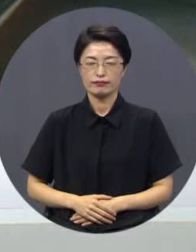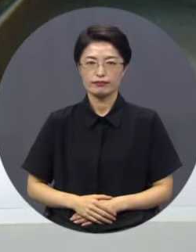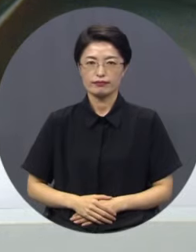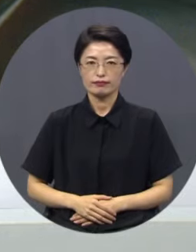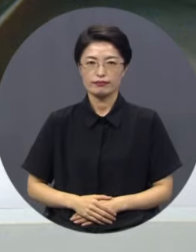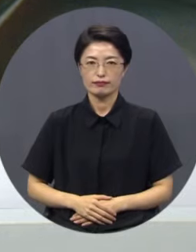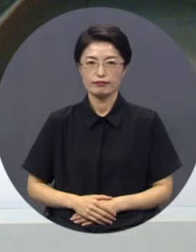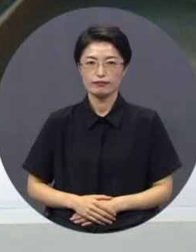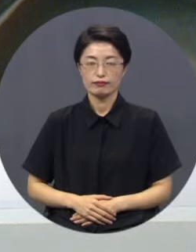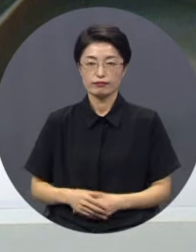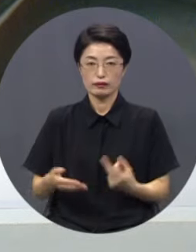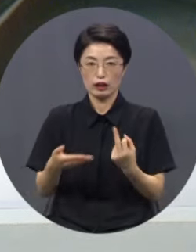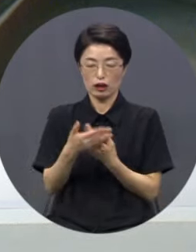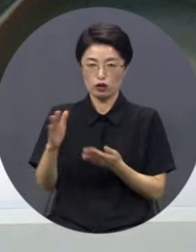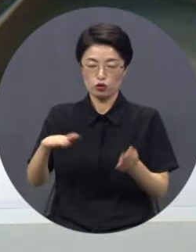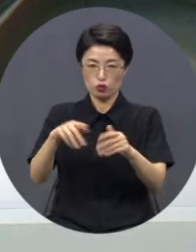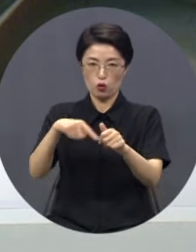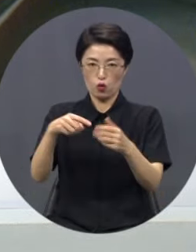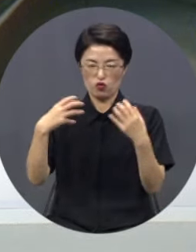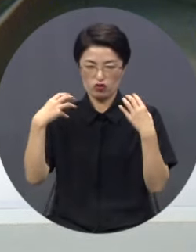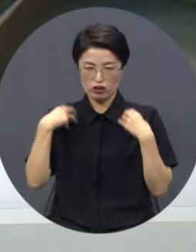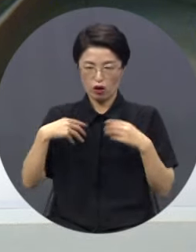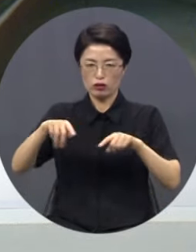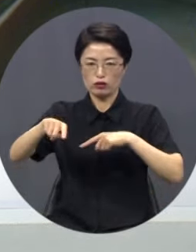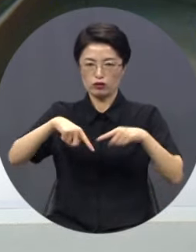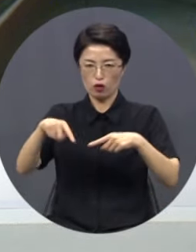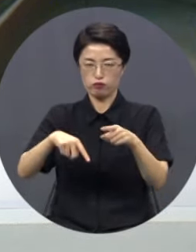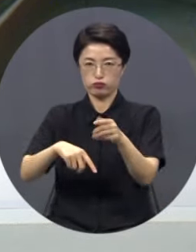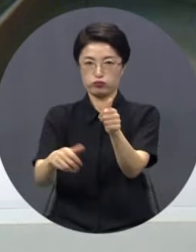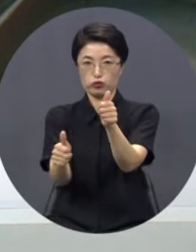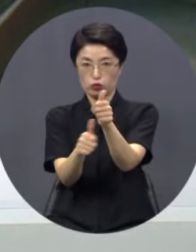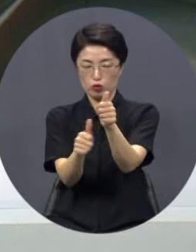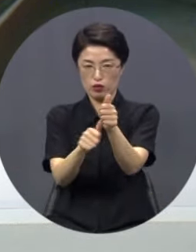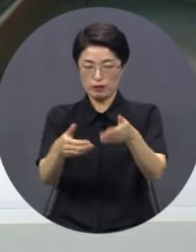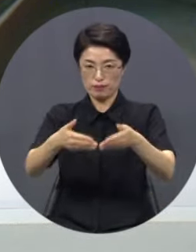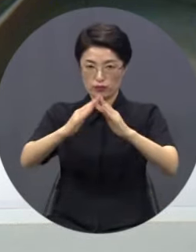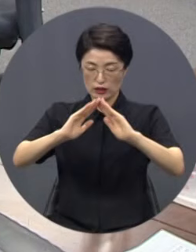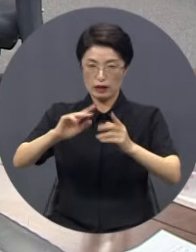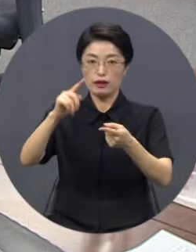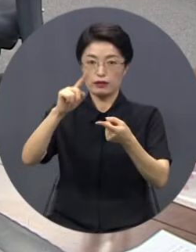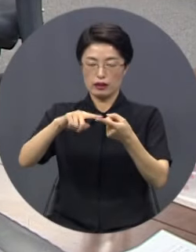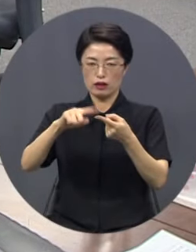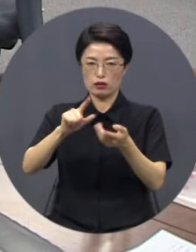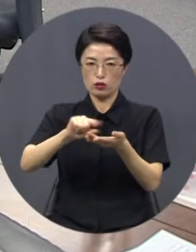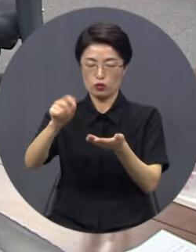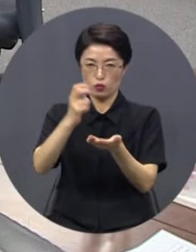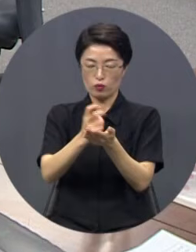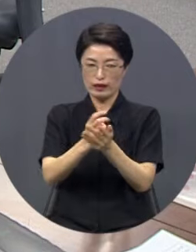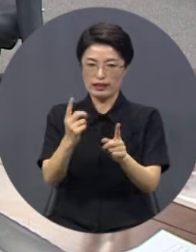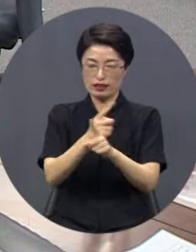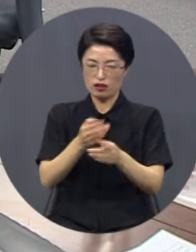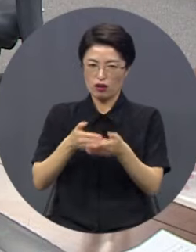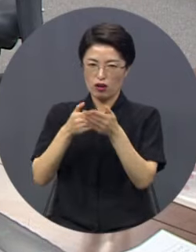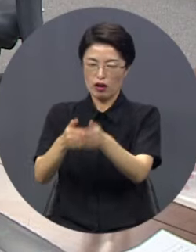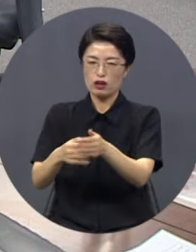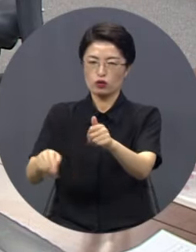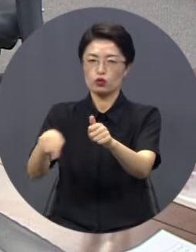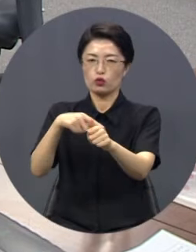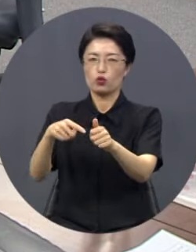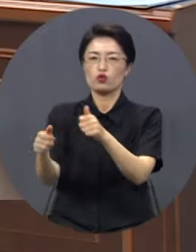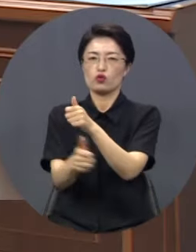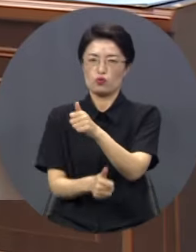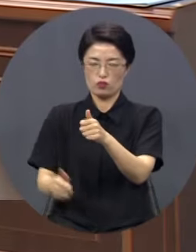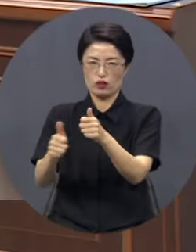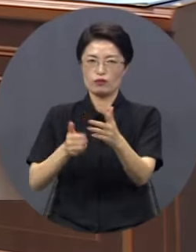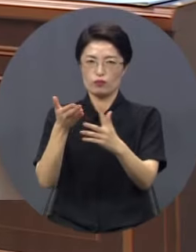조입니다 제주도 교육청에 정무부 교육감을 신설하는 조례 개정안이 도회 교육위원회를 통과했습니다